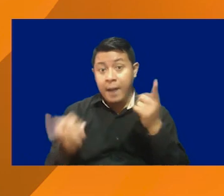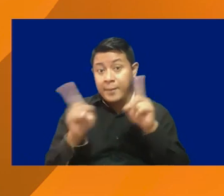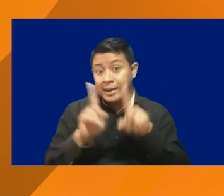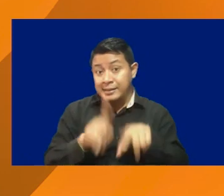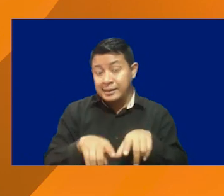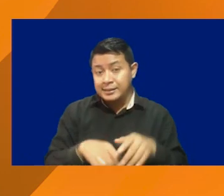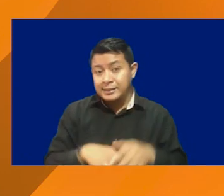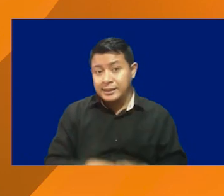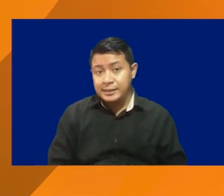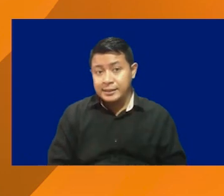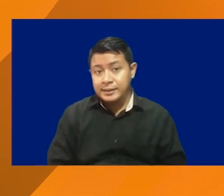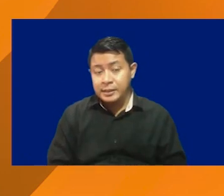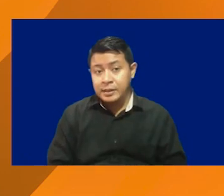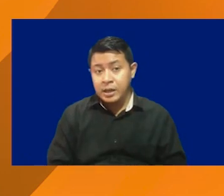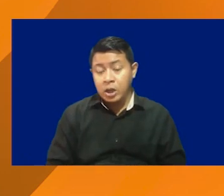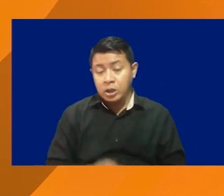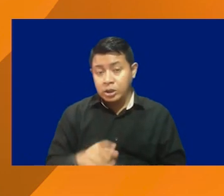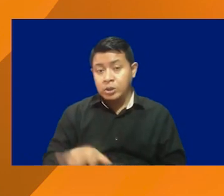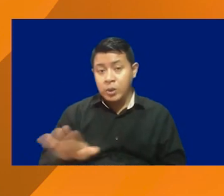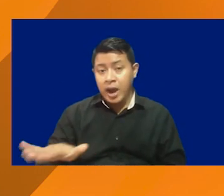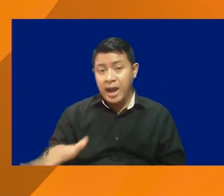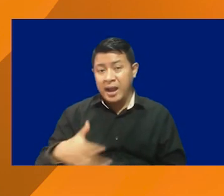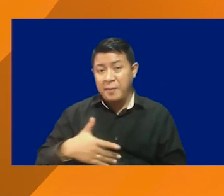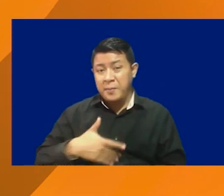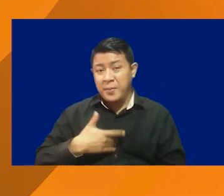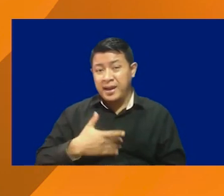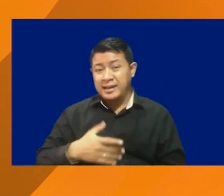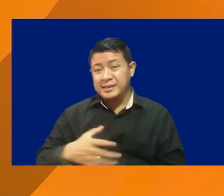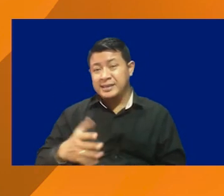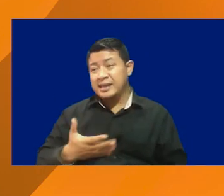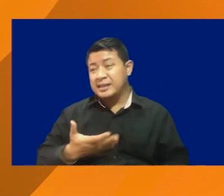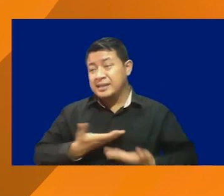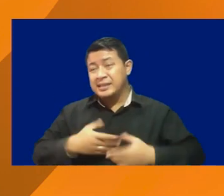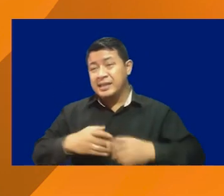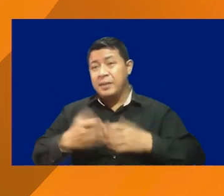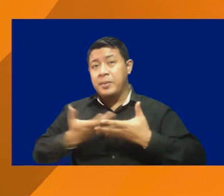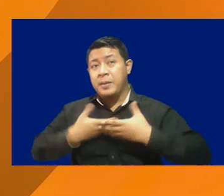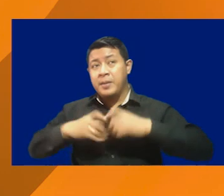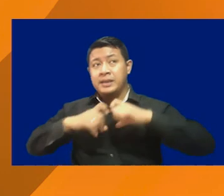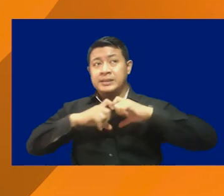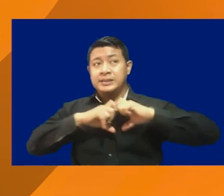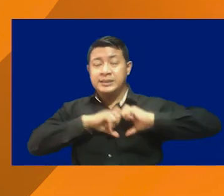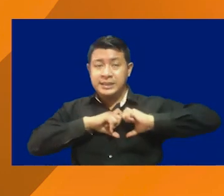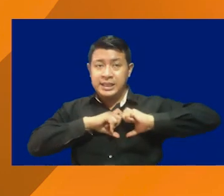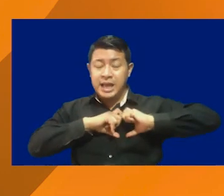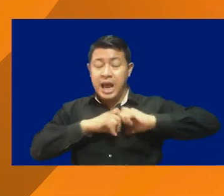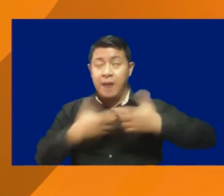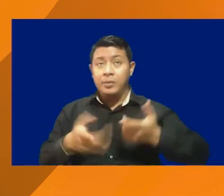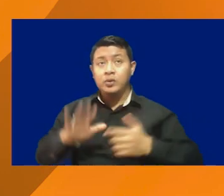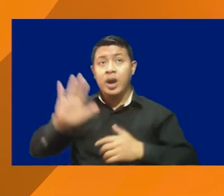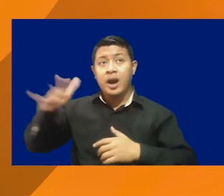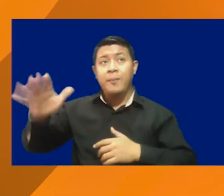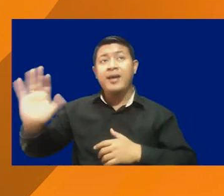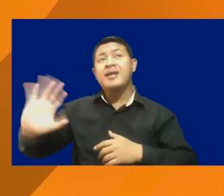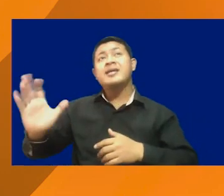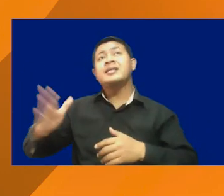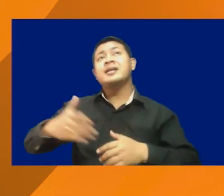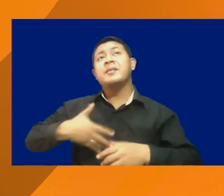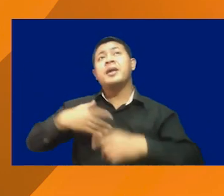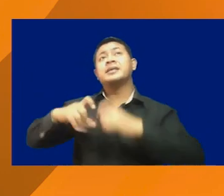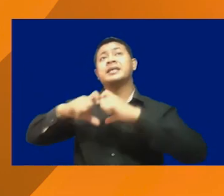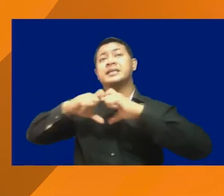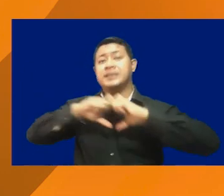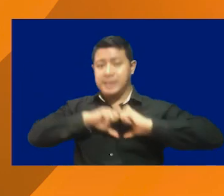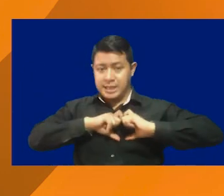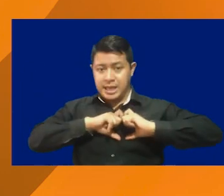Nah, ini yang terakhir. Apa yang terjadi bila seorang anak merasa tidak dicintai? Apa yang